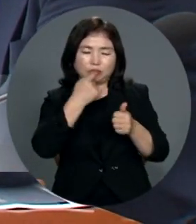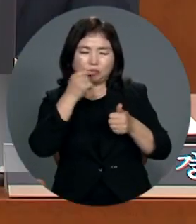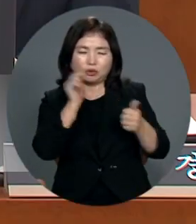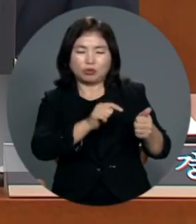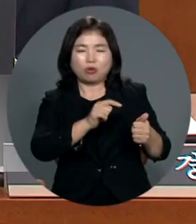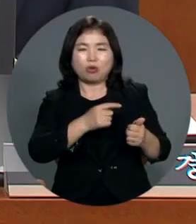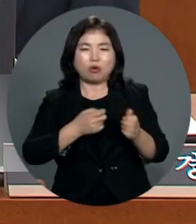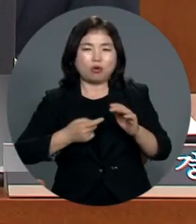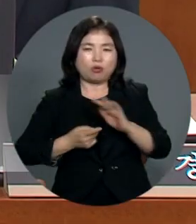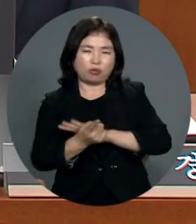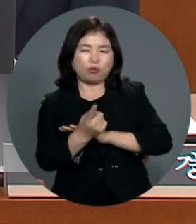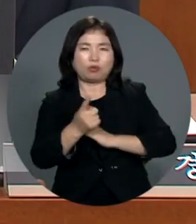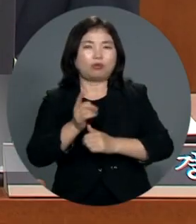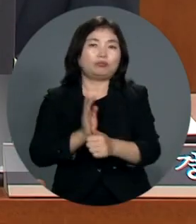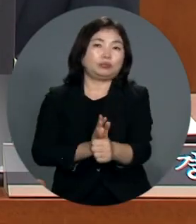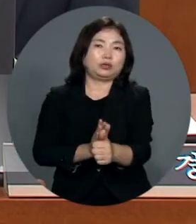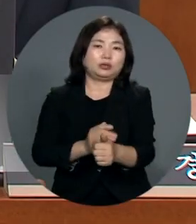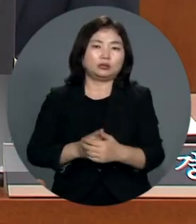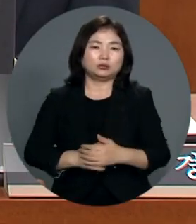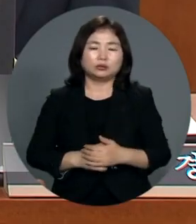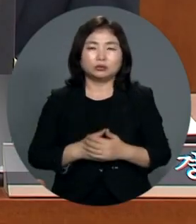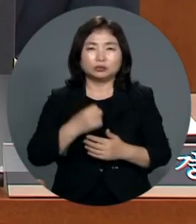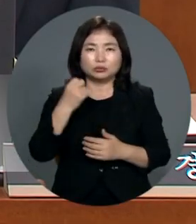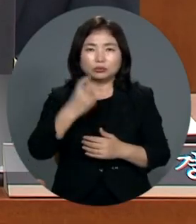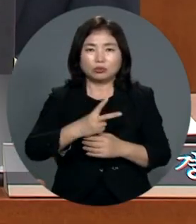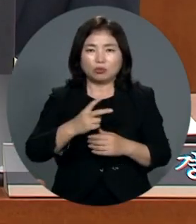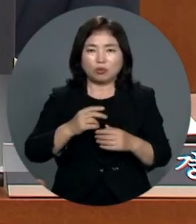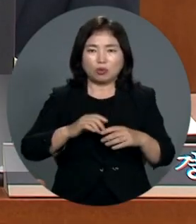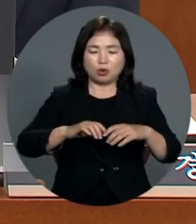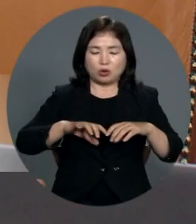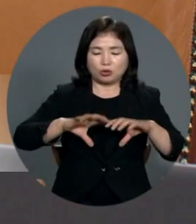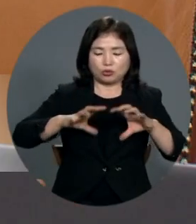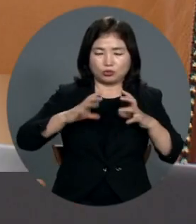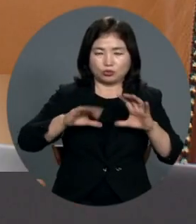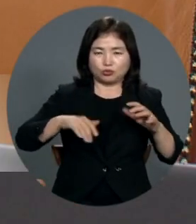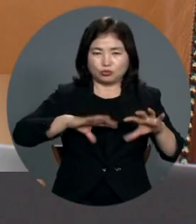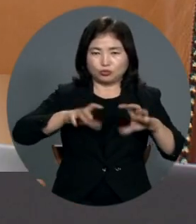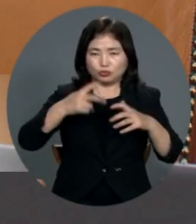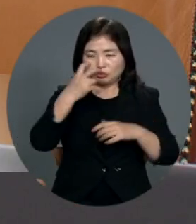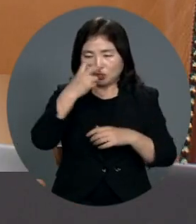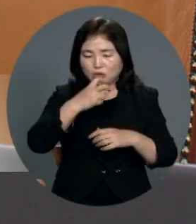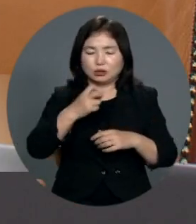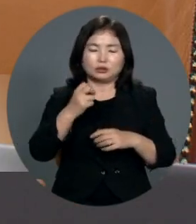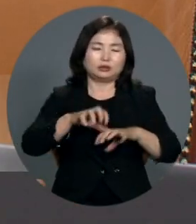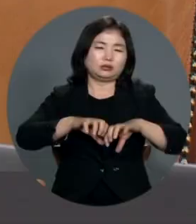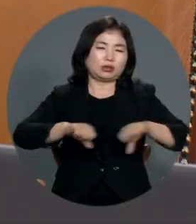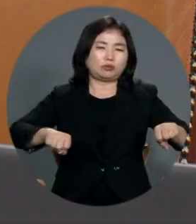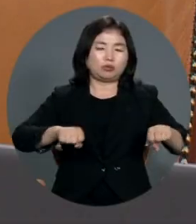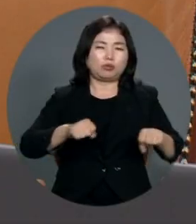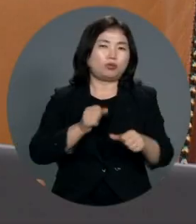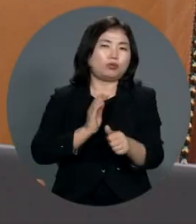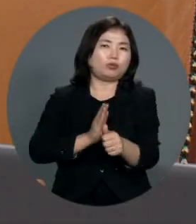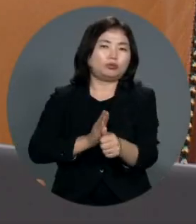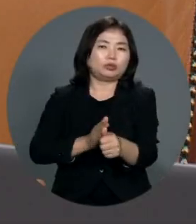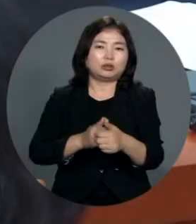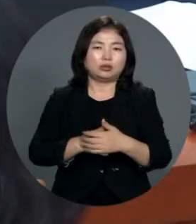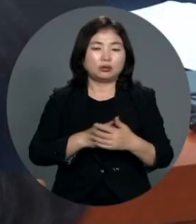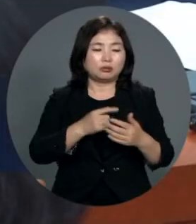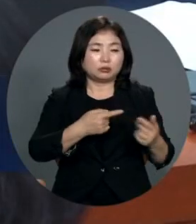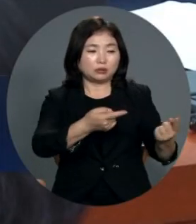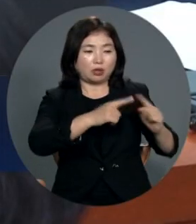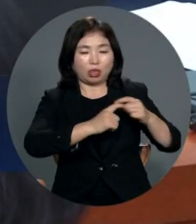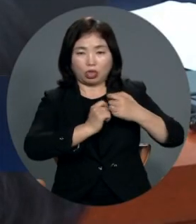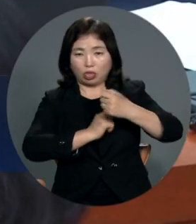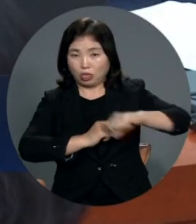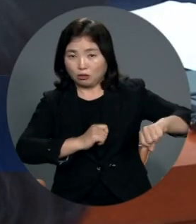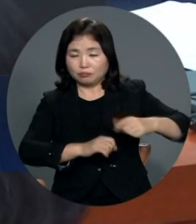발부할 것을 요청했습니다. 더 나아가 별도의 국회 청문회 개최까지 거론됐습니다. 출석 불응 시에는